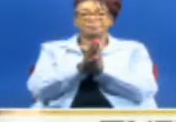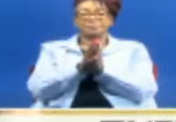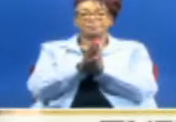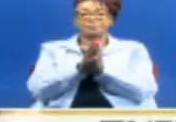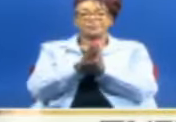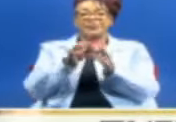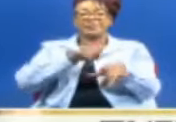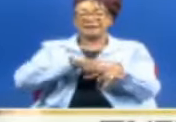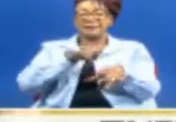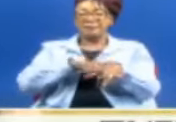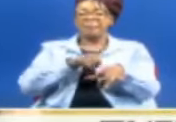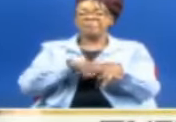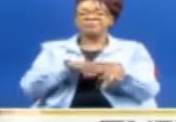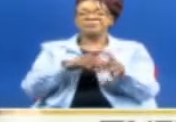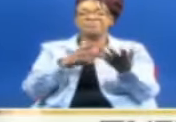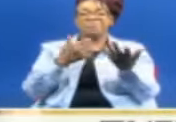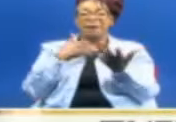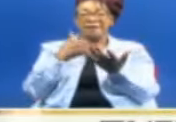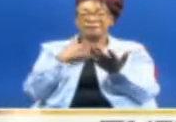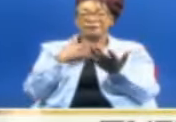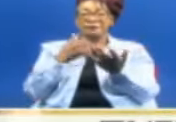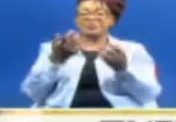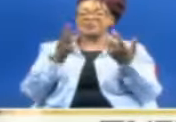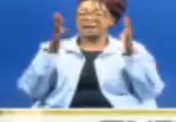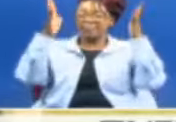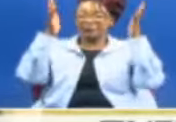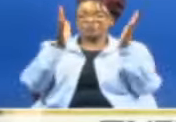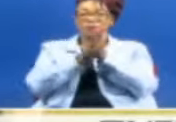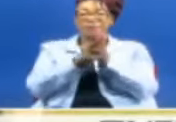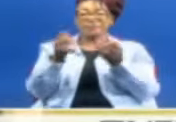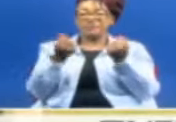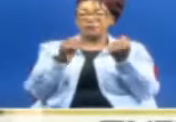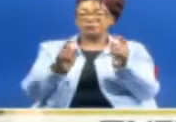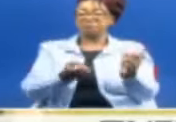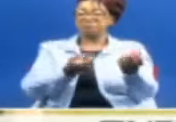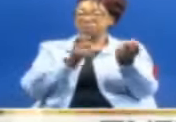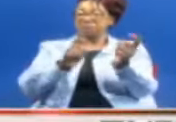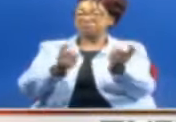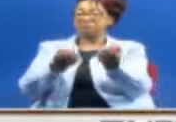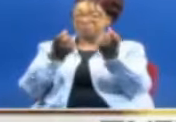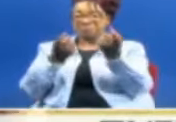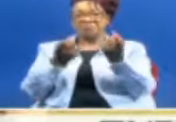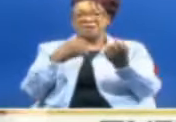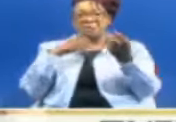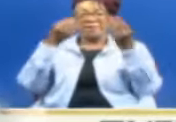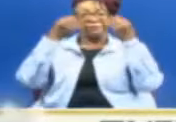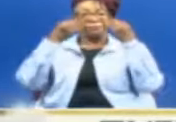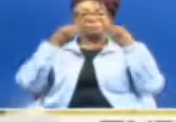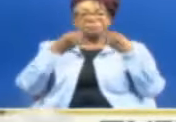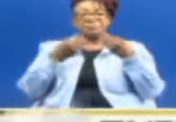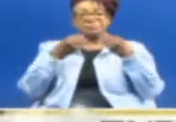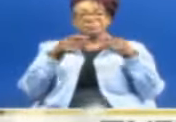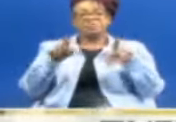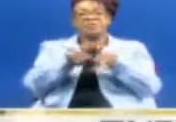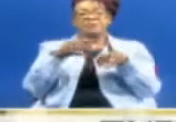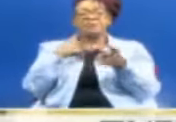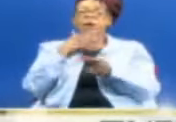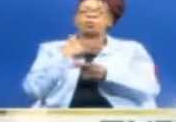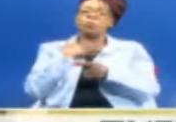juujuu na ile magari yenye niliona hadi nilishangaa. Nitoka na majosi, hata mimi